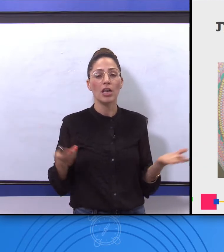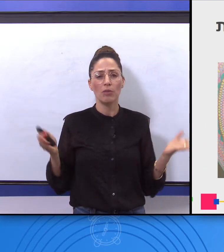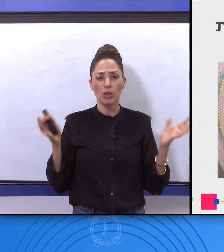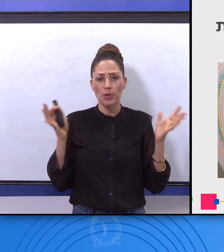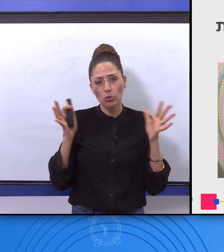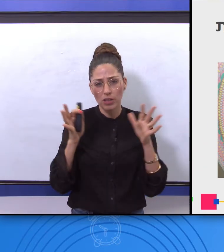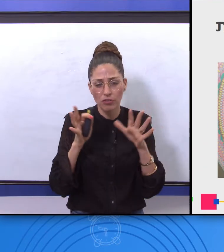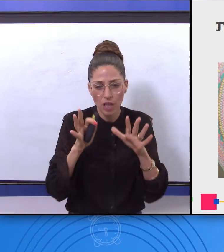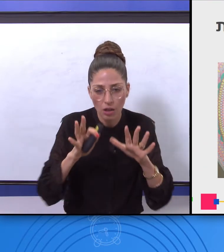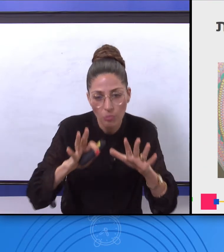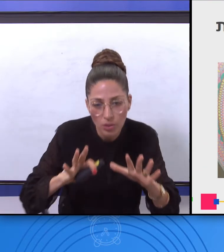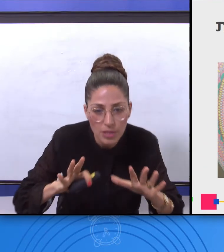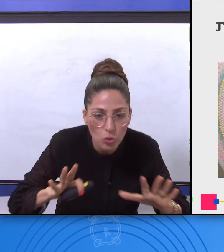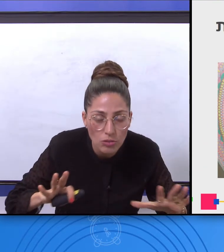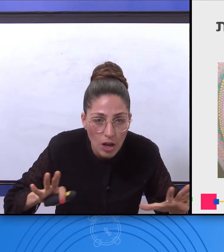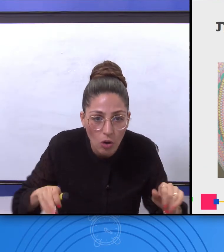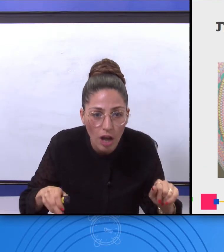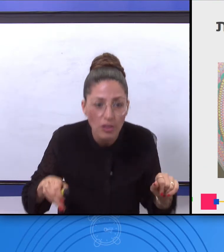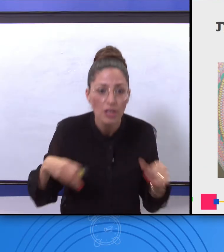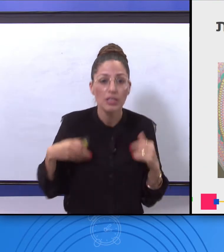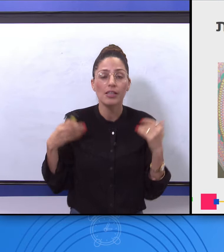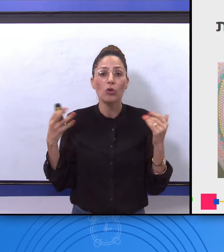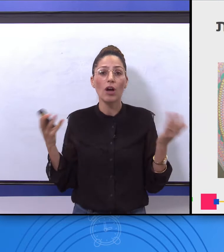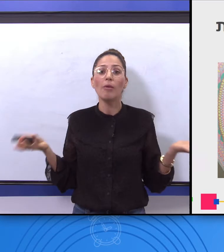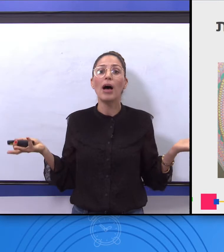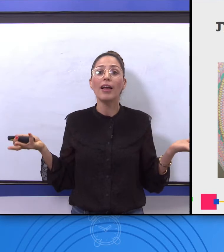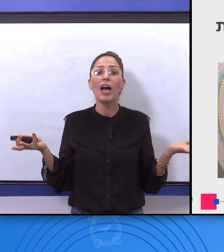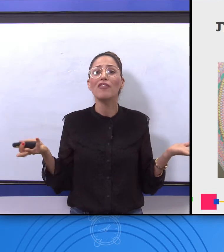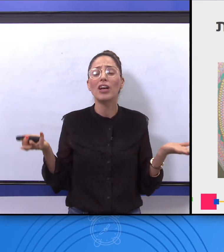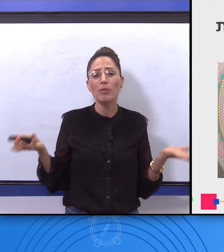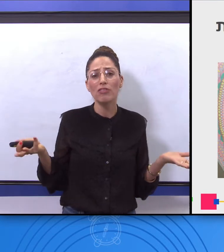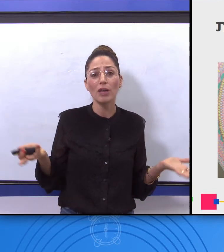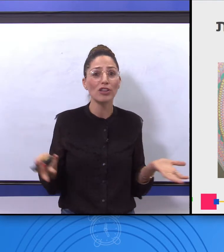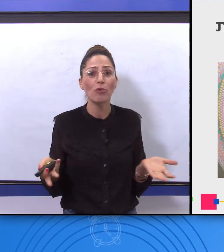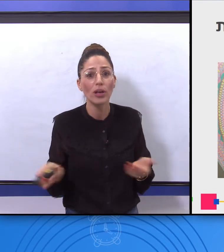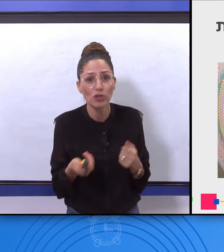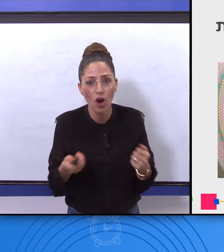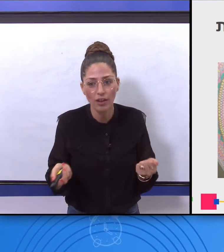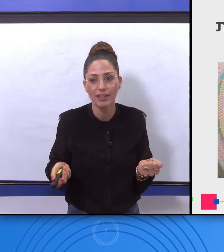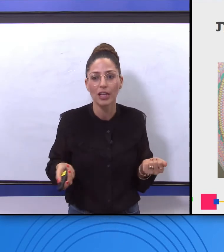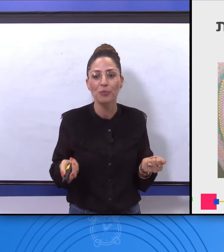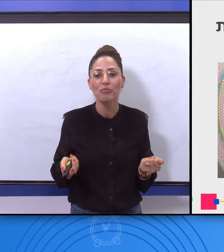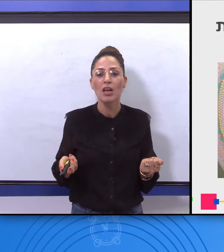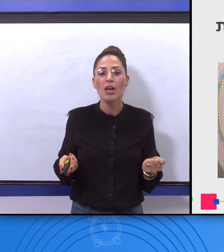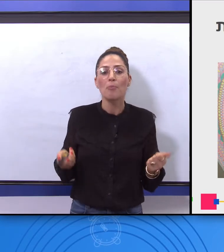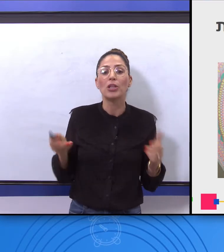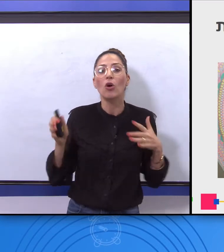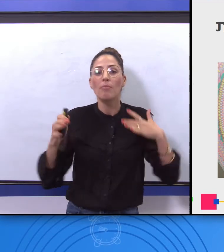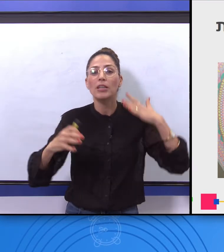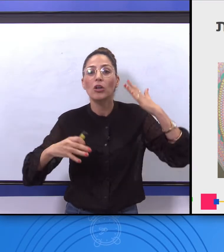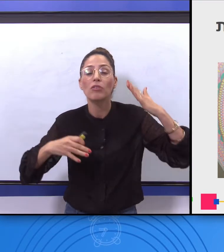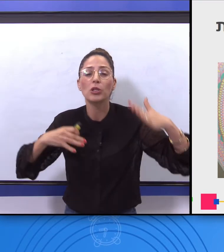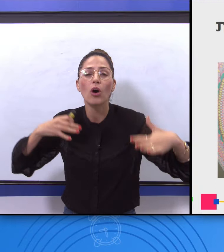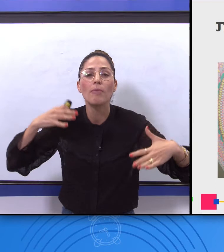אחר. אם תביטו בקפידה כמוני בציור שמאחוריו, תסתכלו כמה בעלי חיים וכמה דברים אתם רואים תוך כדי.